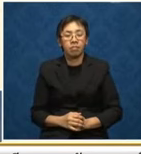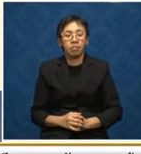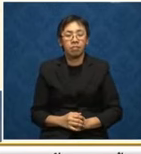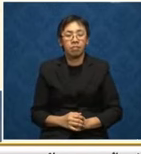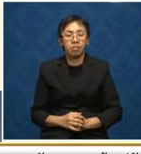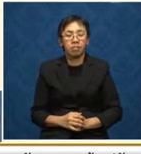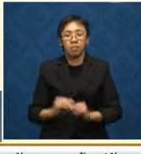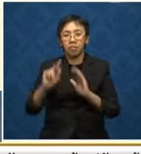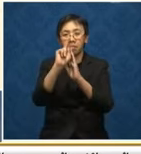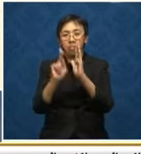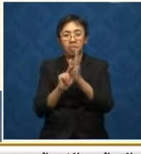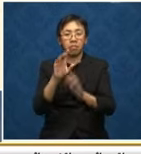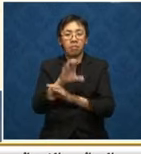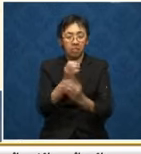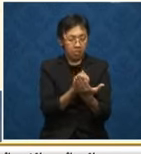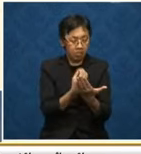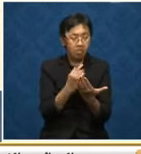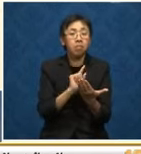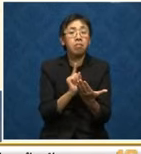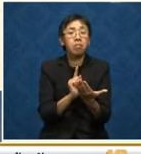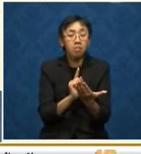ในข้อบังคับกำหนดว่า